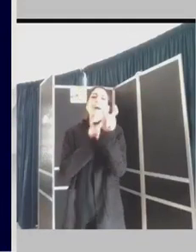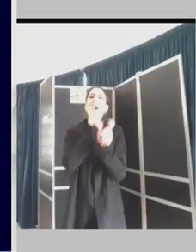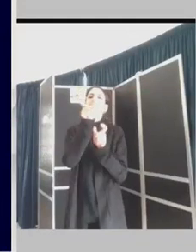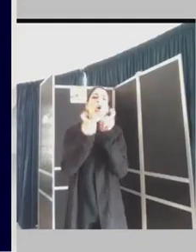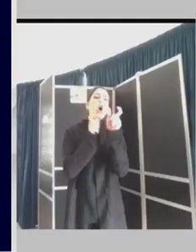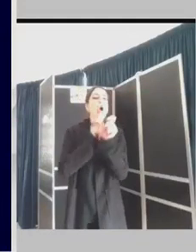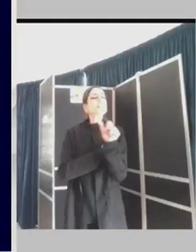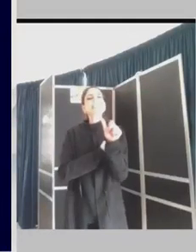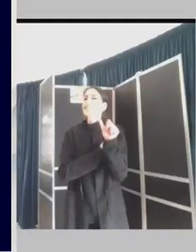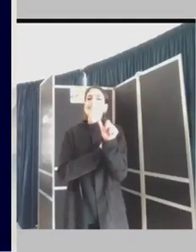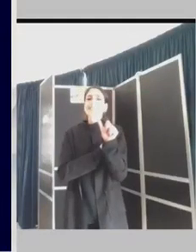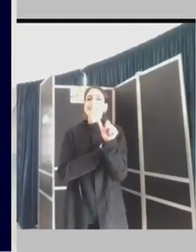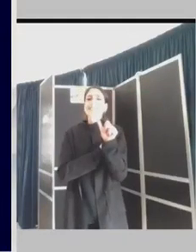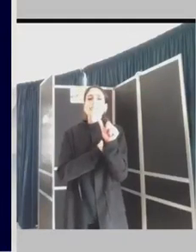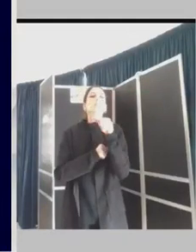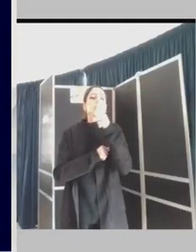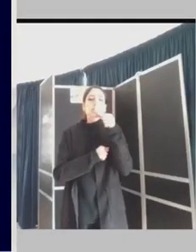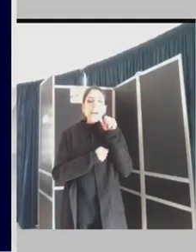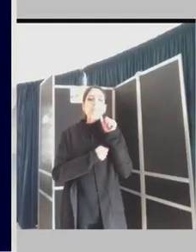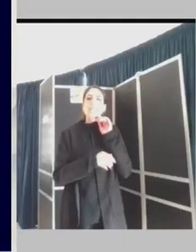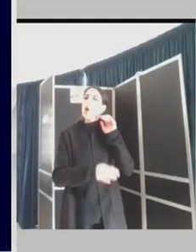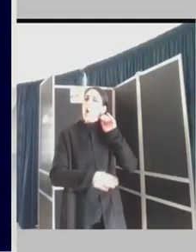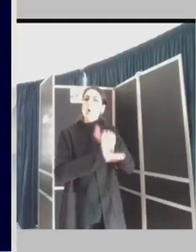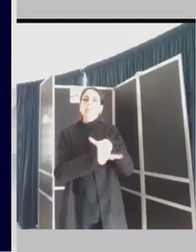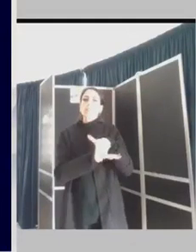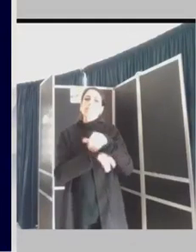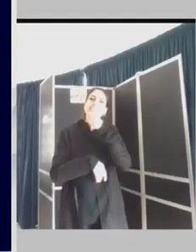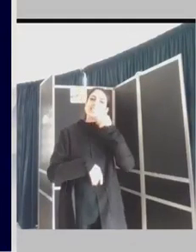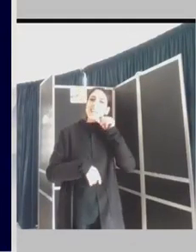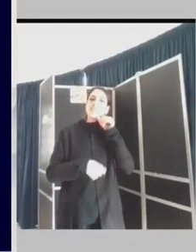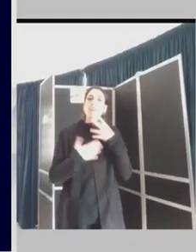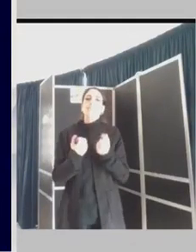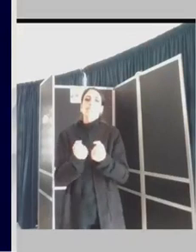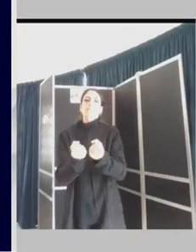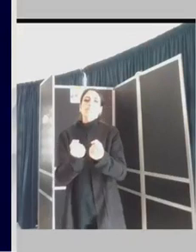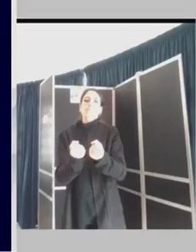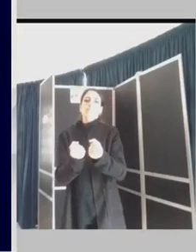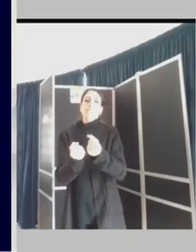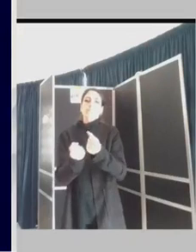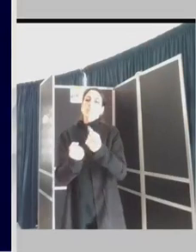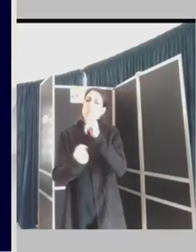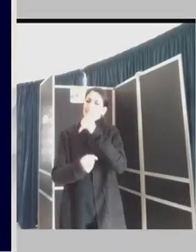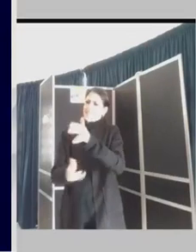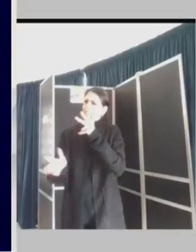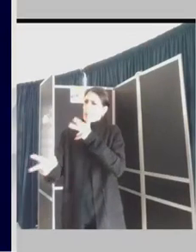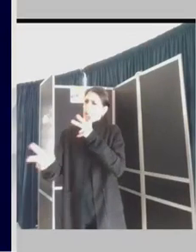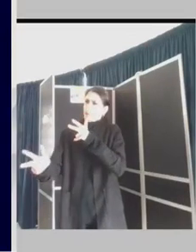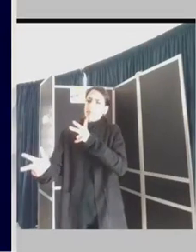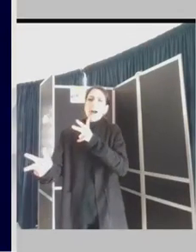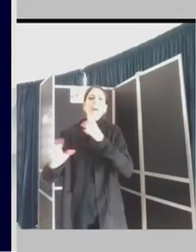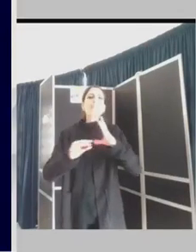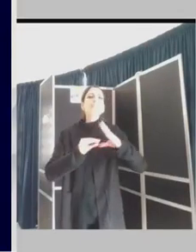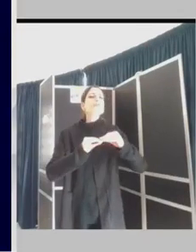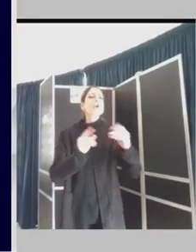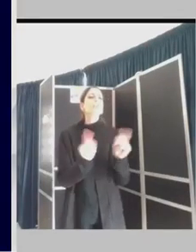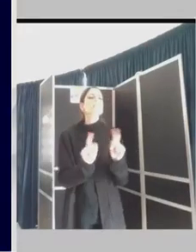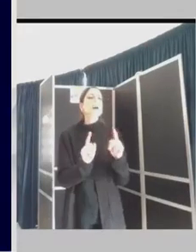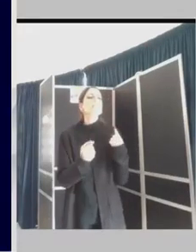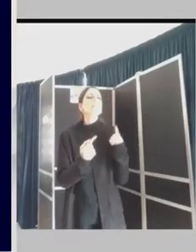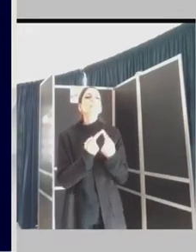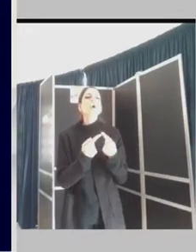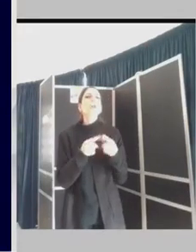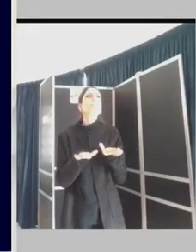Io vorrei dire quello che invece non si fa, quello che non si fa. Non si fanno un sacco di cose, come al solito. Purtroppo siamo in un